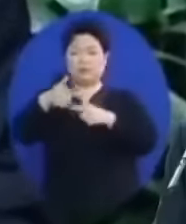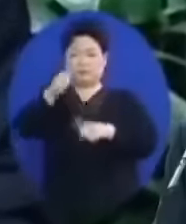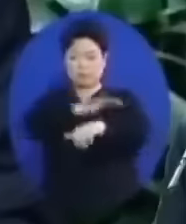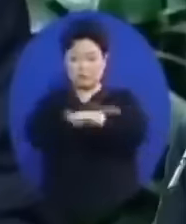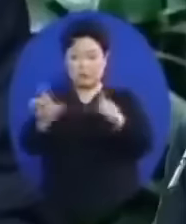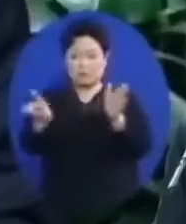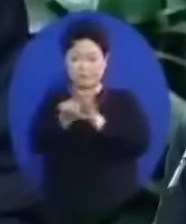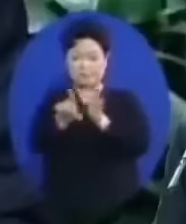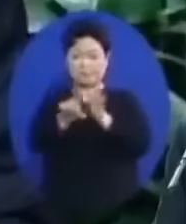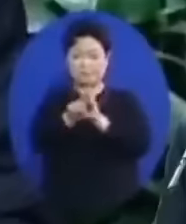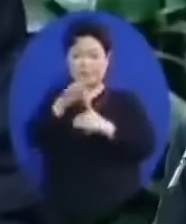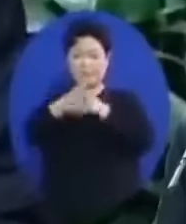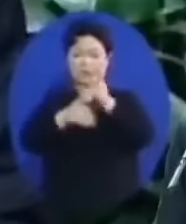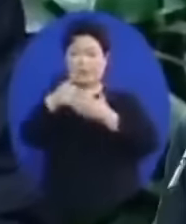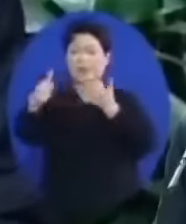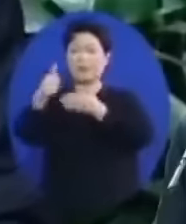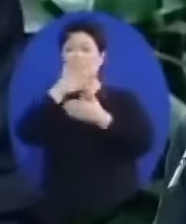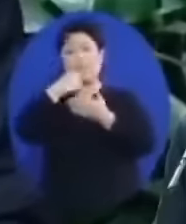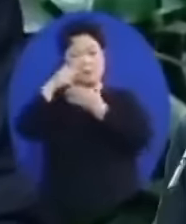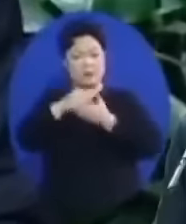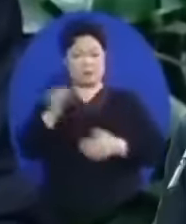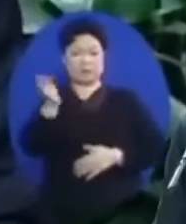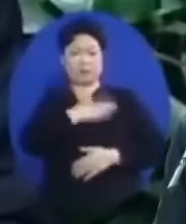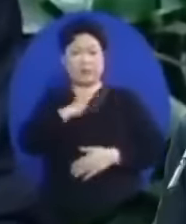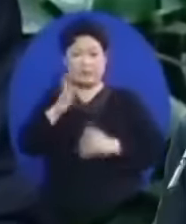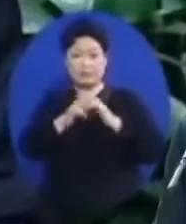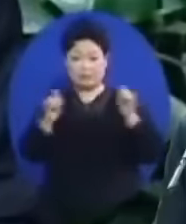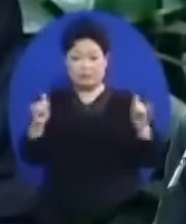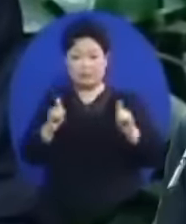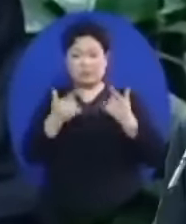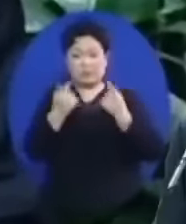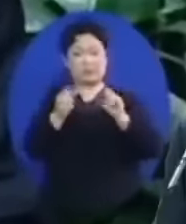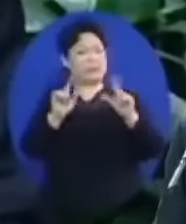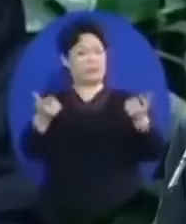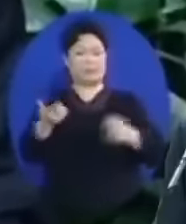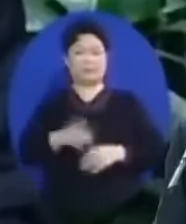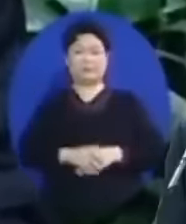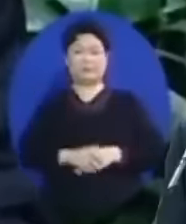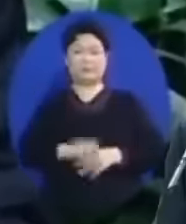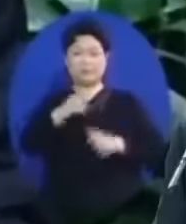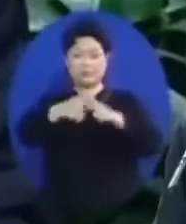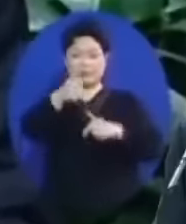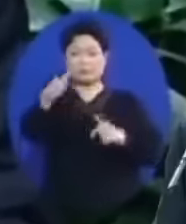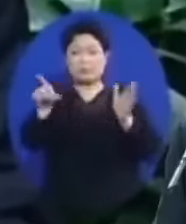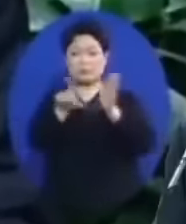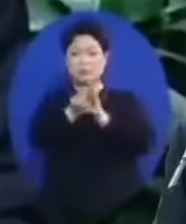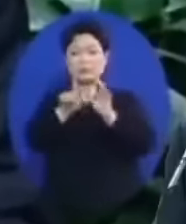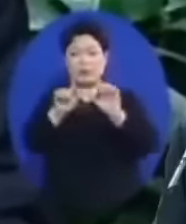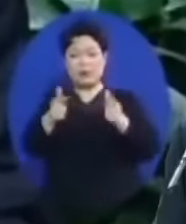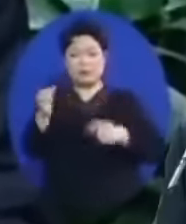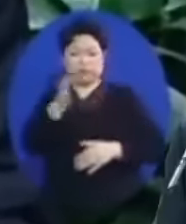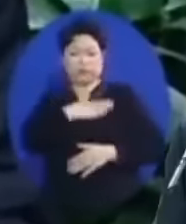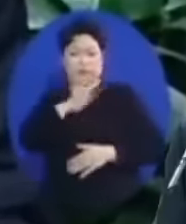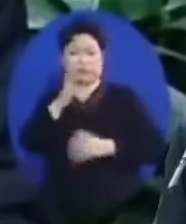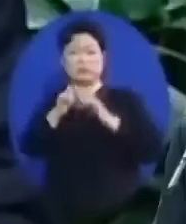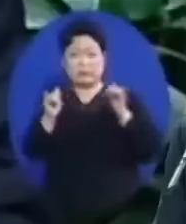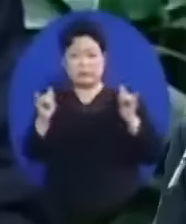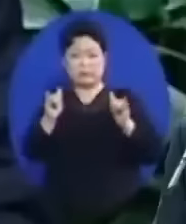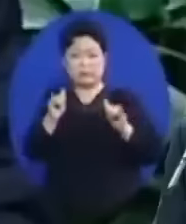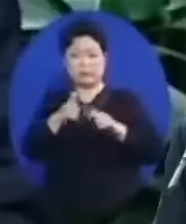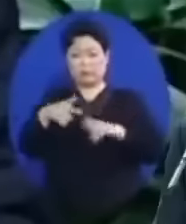예수님을 잘 믿고 하나님께 복을 받아 부자가 된 사람은 그렇지 않습니다만 예수님을 믿지 않고 부자가 된 사람은